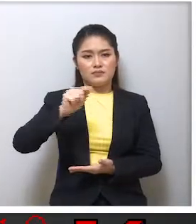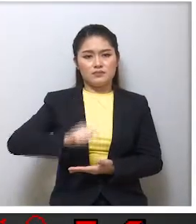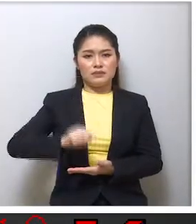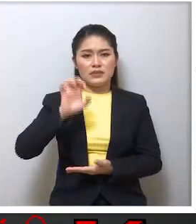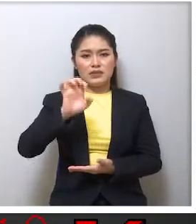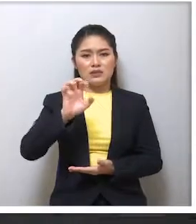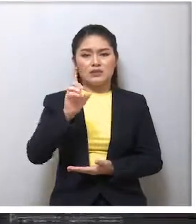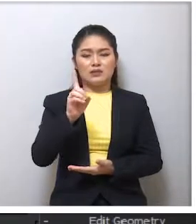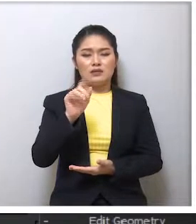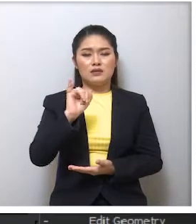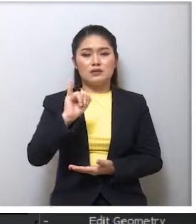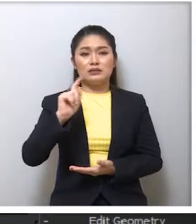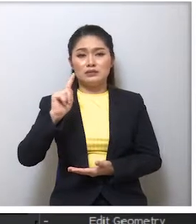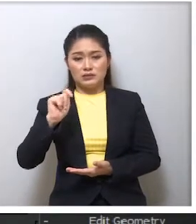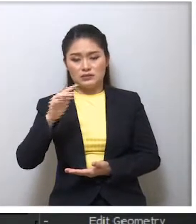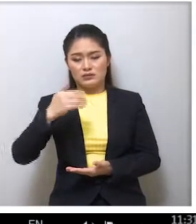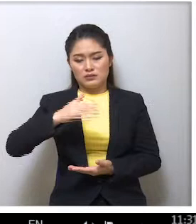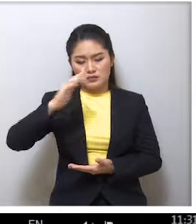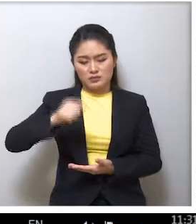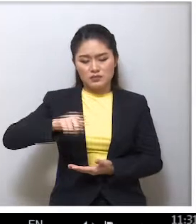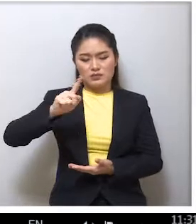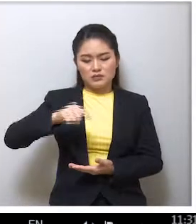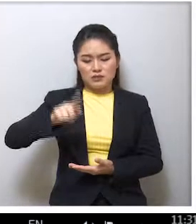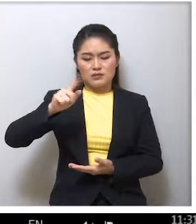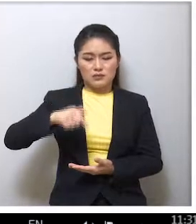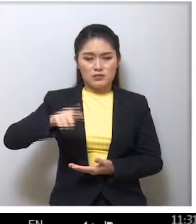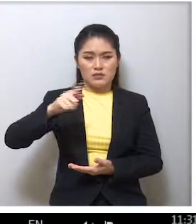edit poly นะฮะเสร็จแล้วเลื่อนลงมานะครับ